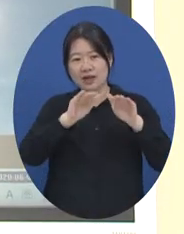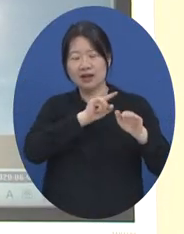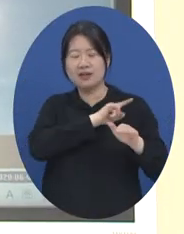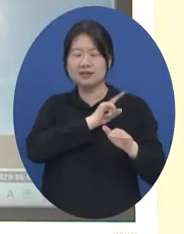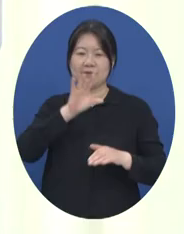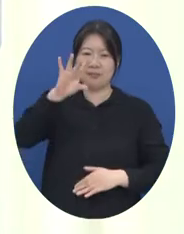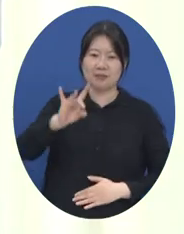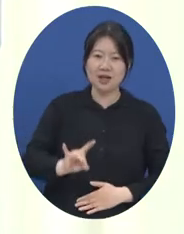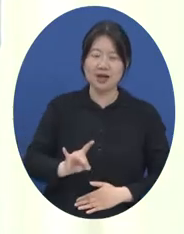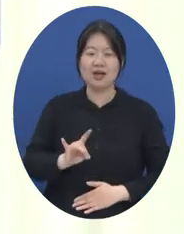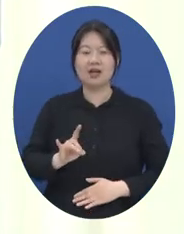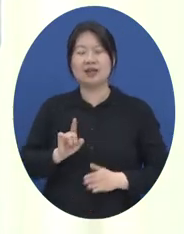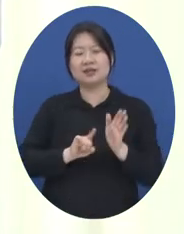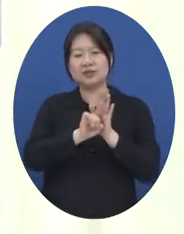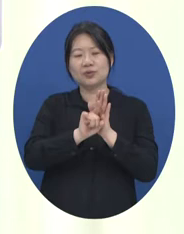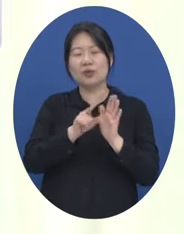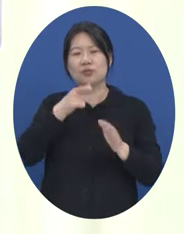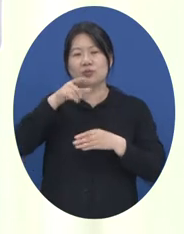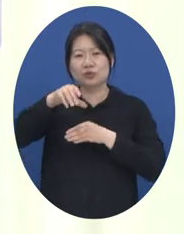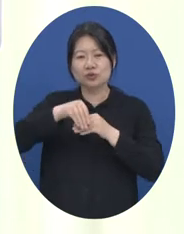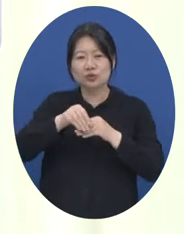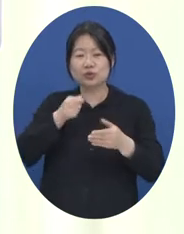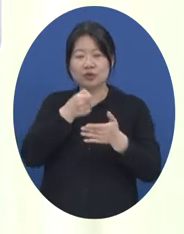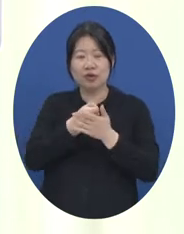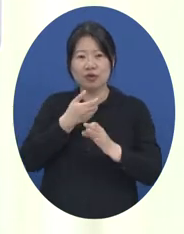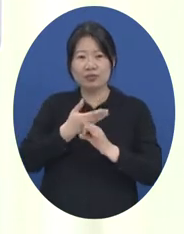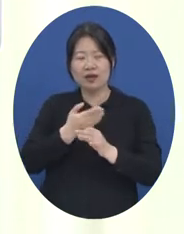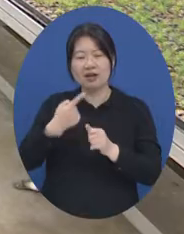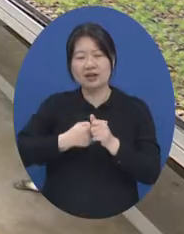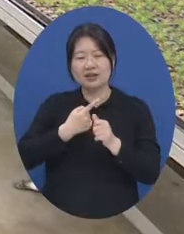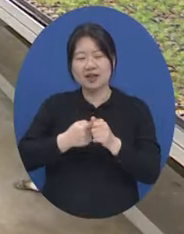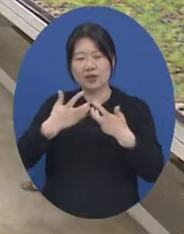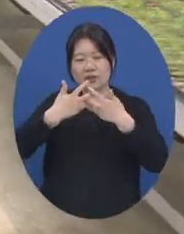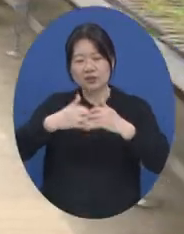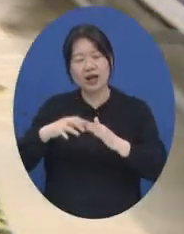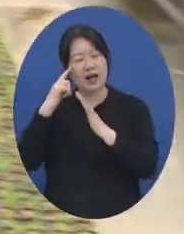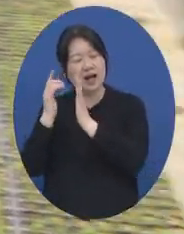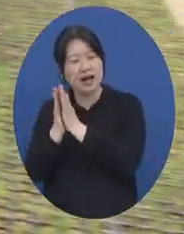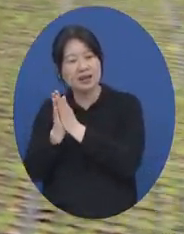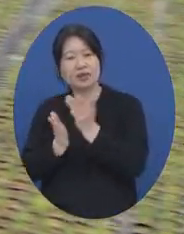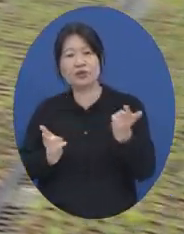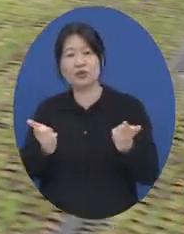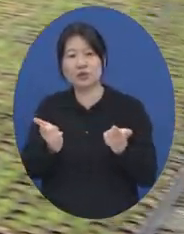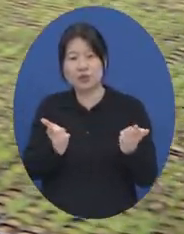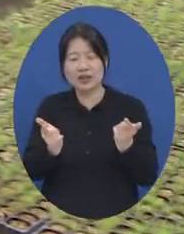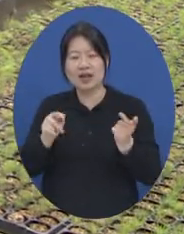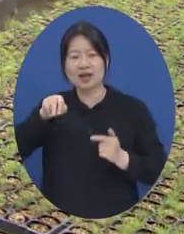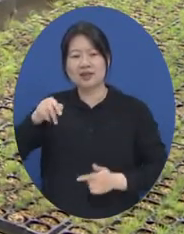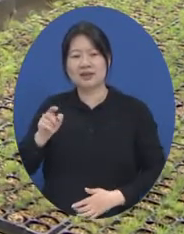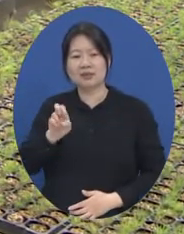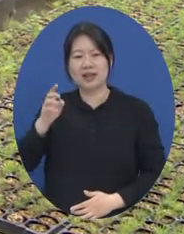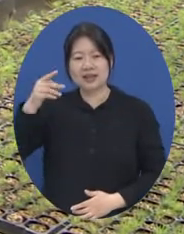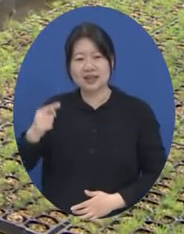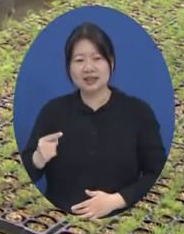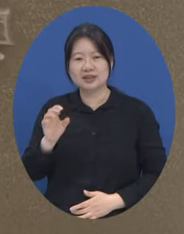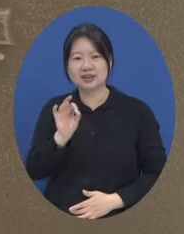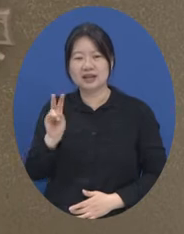가장 적합한 기온과 습도 등을 설정하면 자동화 시스템이 알아서 조정해주는 스마트